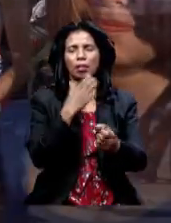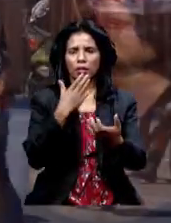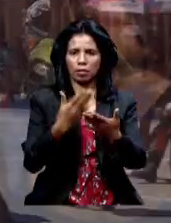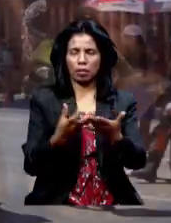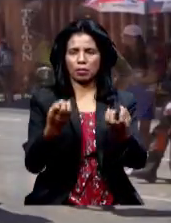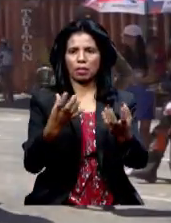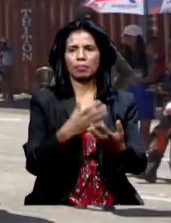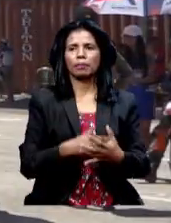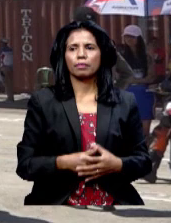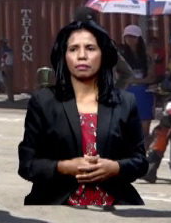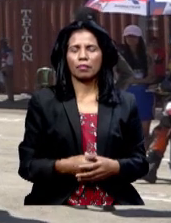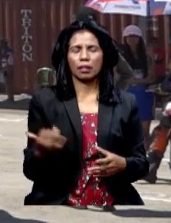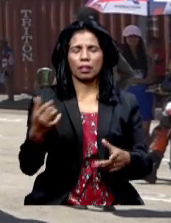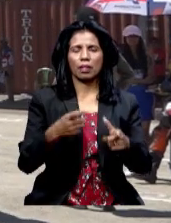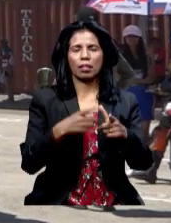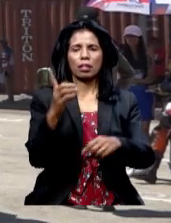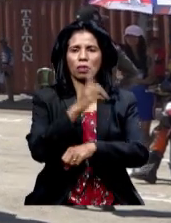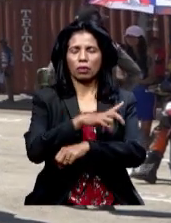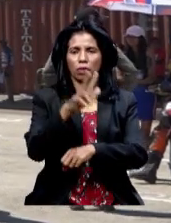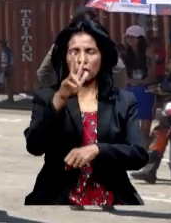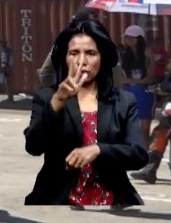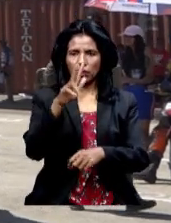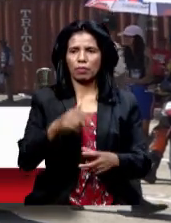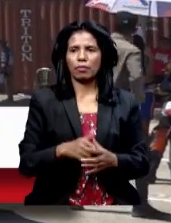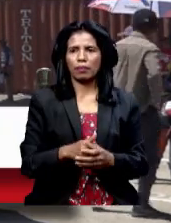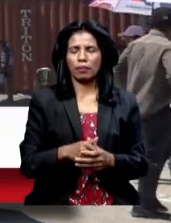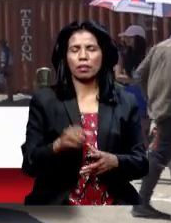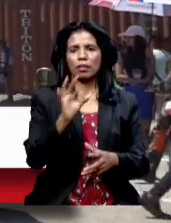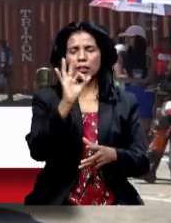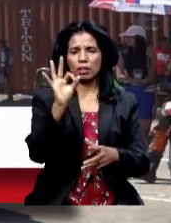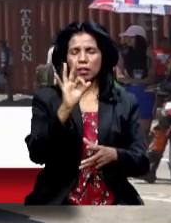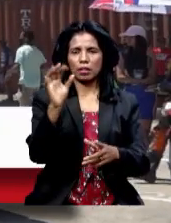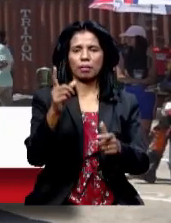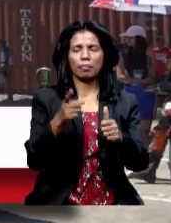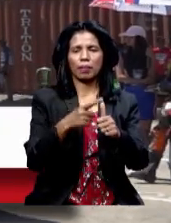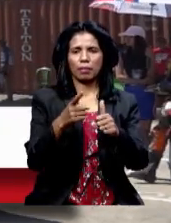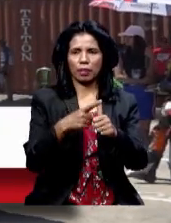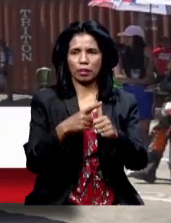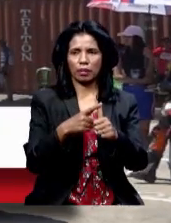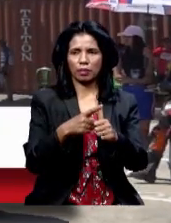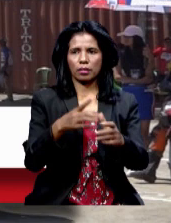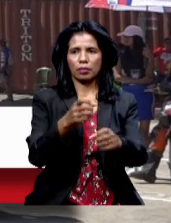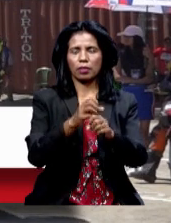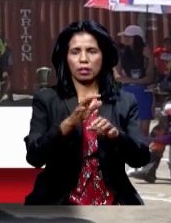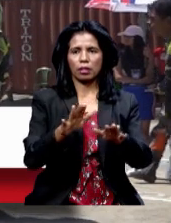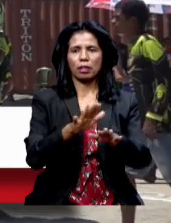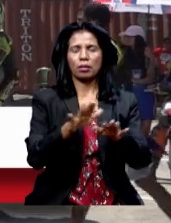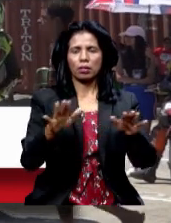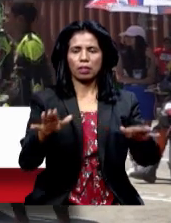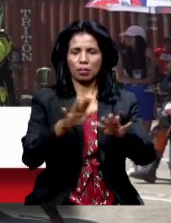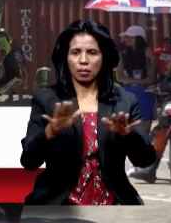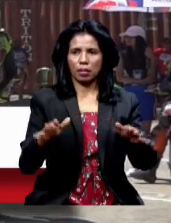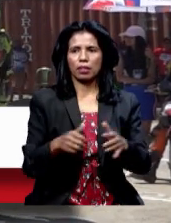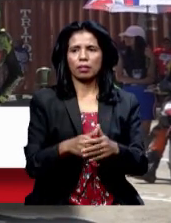dan sukses. Sirah lainnya lorong tolu. Ya sesta pada lorong pada lahuluk sir foti kwa posisi star.